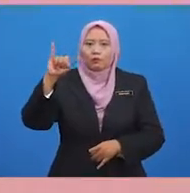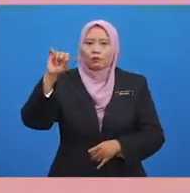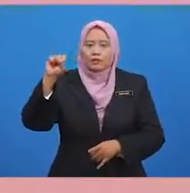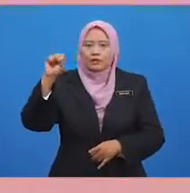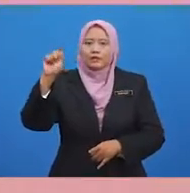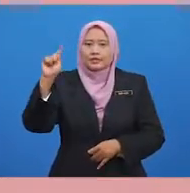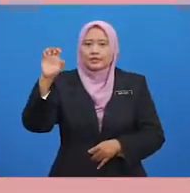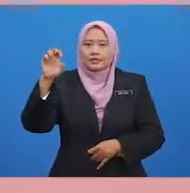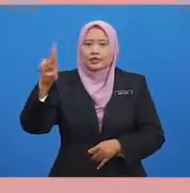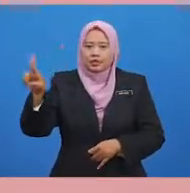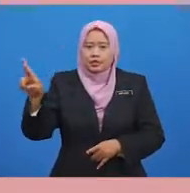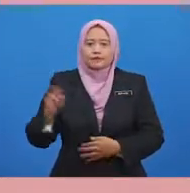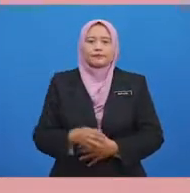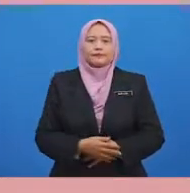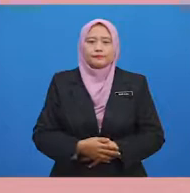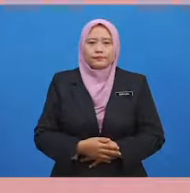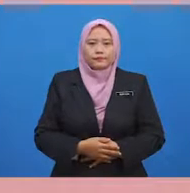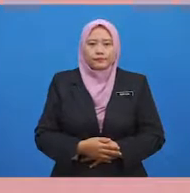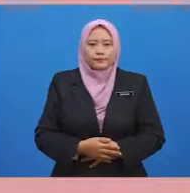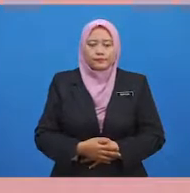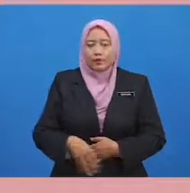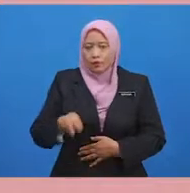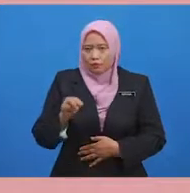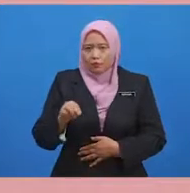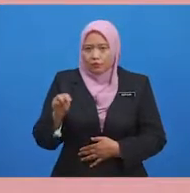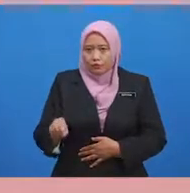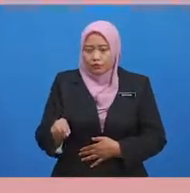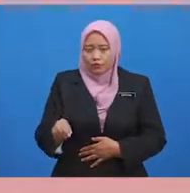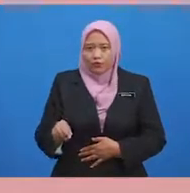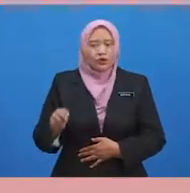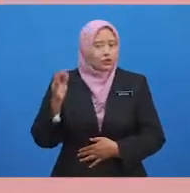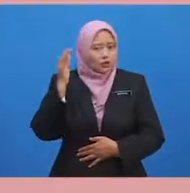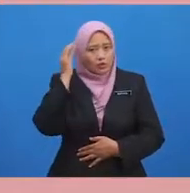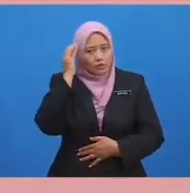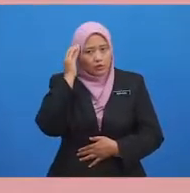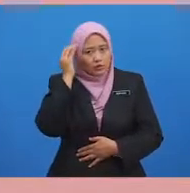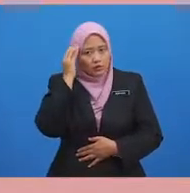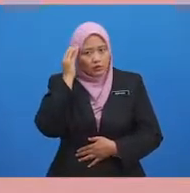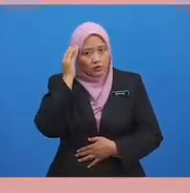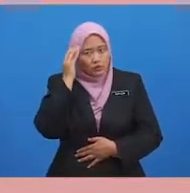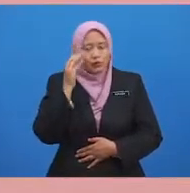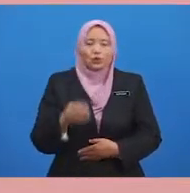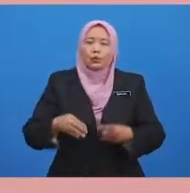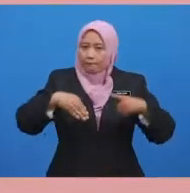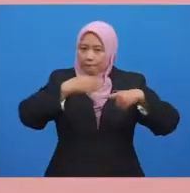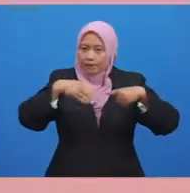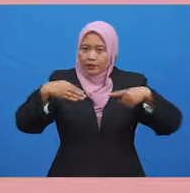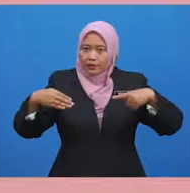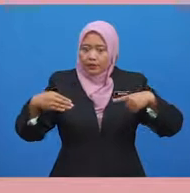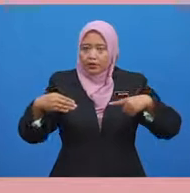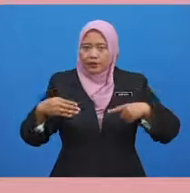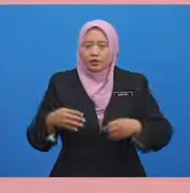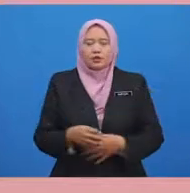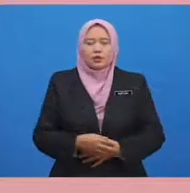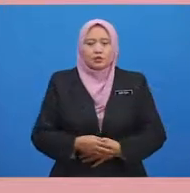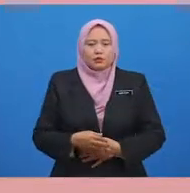Murid-murid sekalian, kita semua tahu bahawa benang digunakan